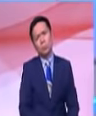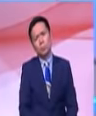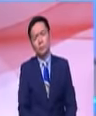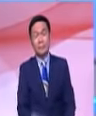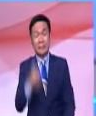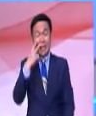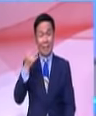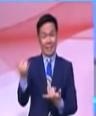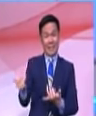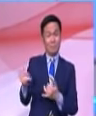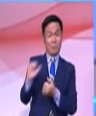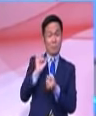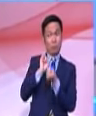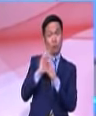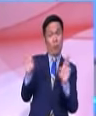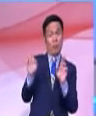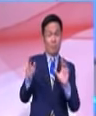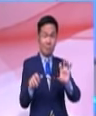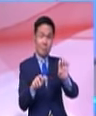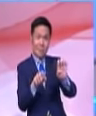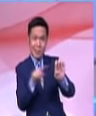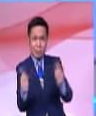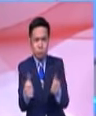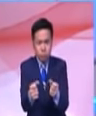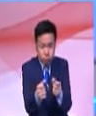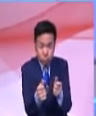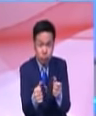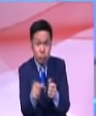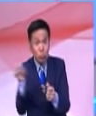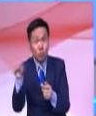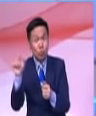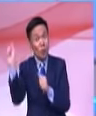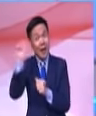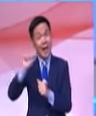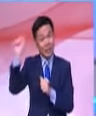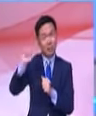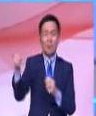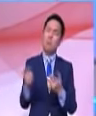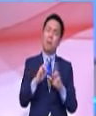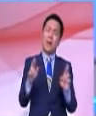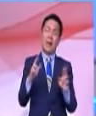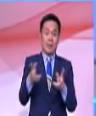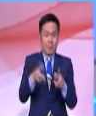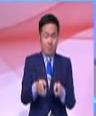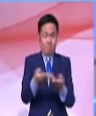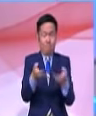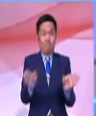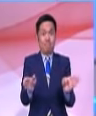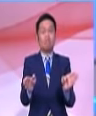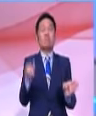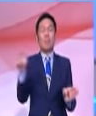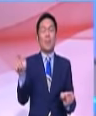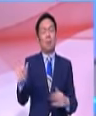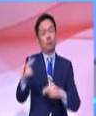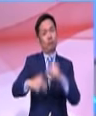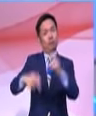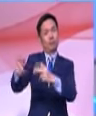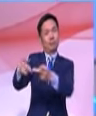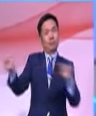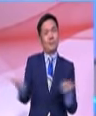Persiapan atlet e-sukan bagi menghadapi sukan SEA dan sukan Asia kini lebih sempurna. Ia susulan pelancaran secara rasmi fasiliti